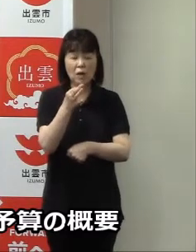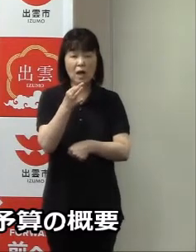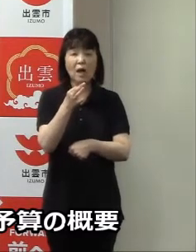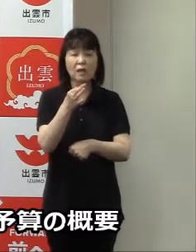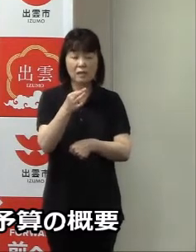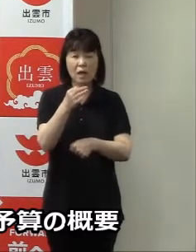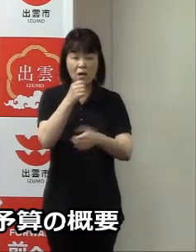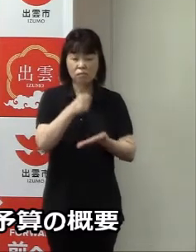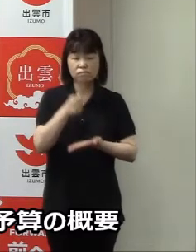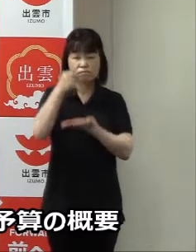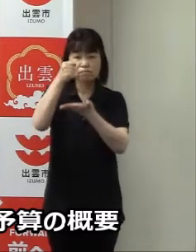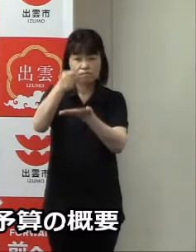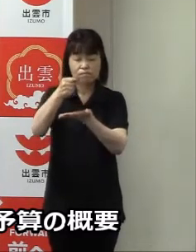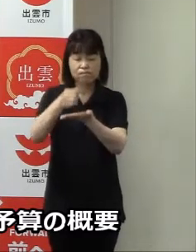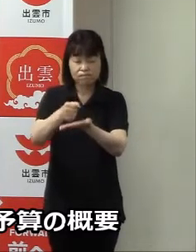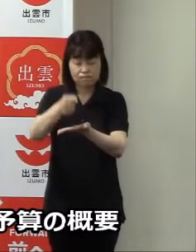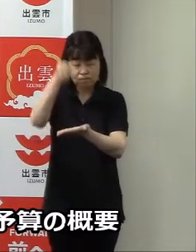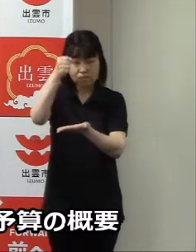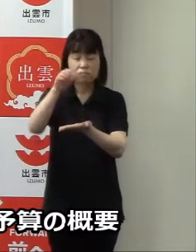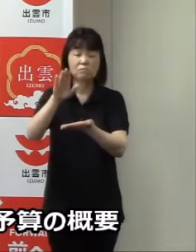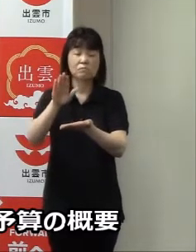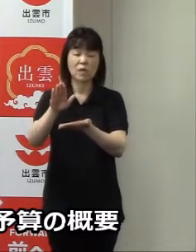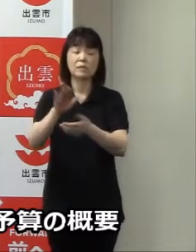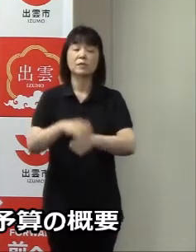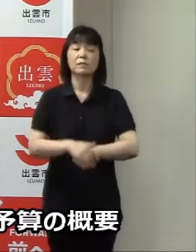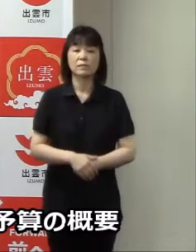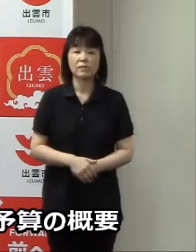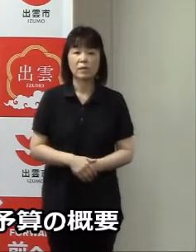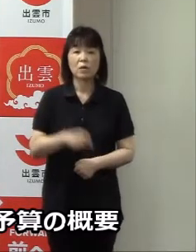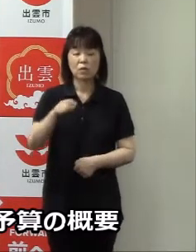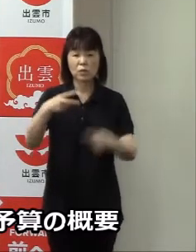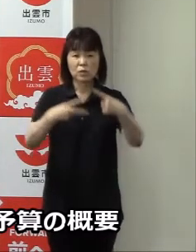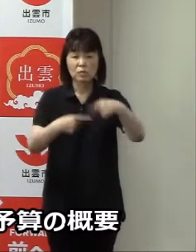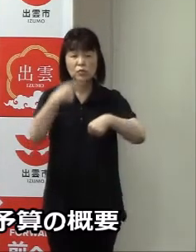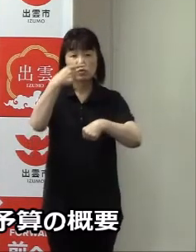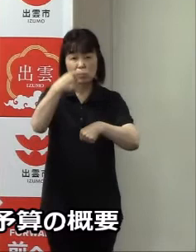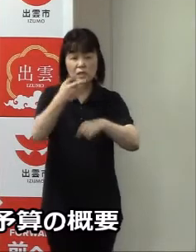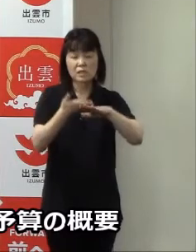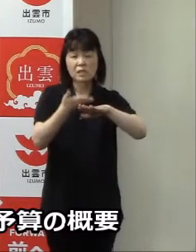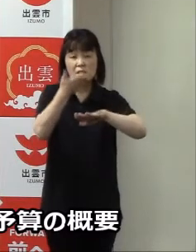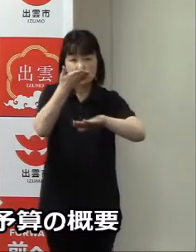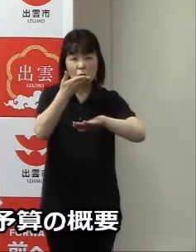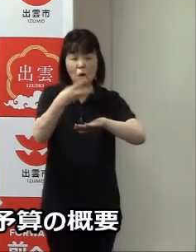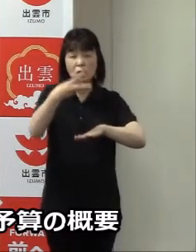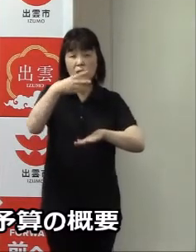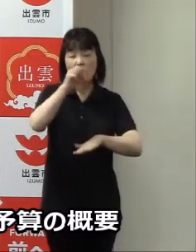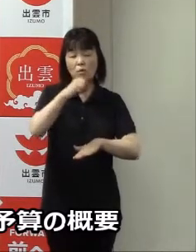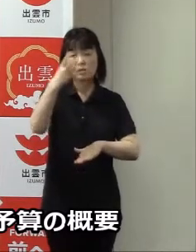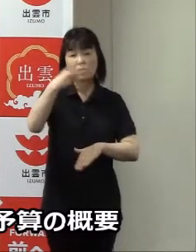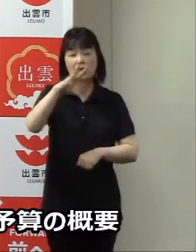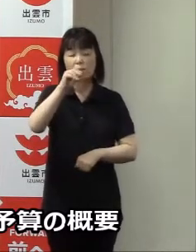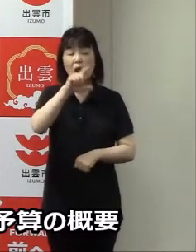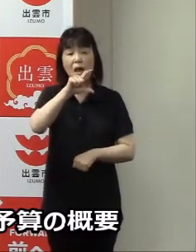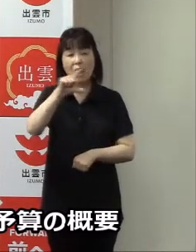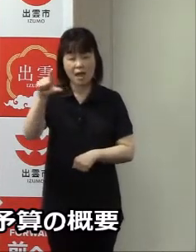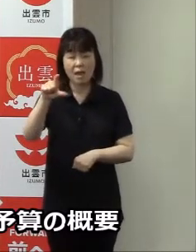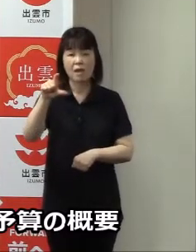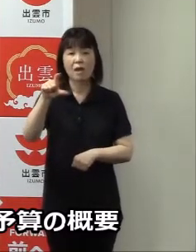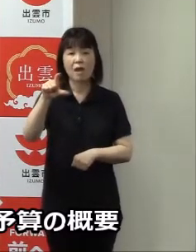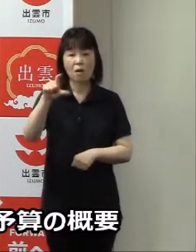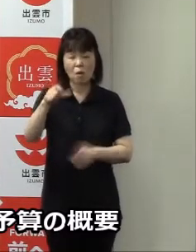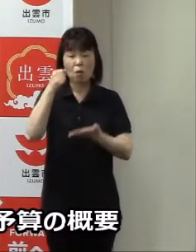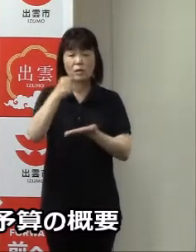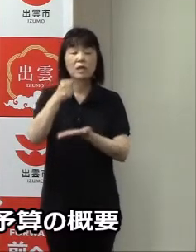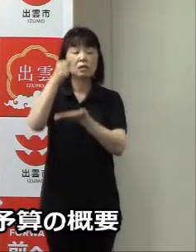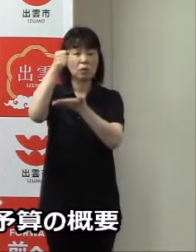ということで、余剰金の2分の1以上ということでありますので、3億3000万円を計